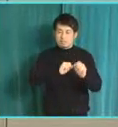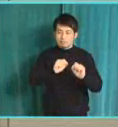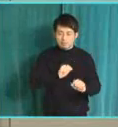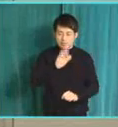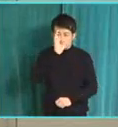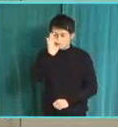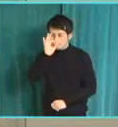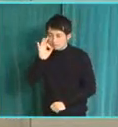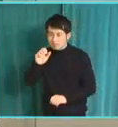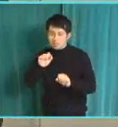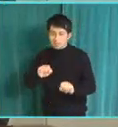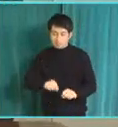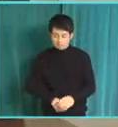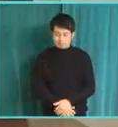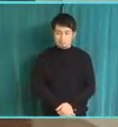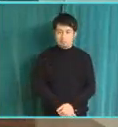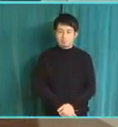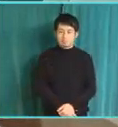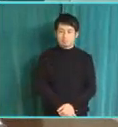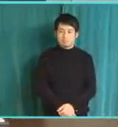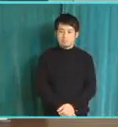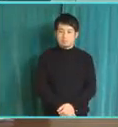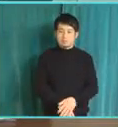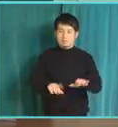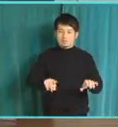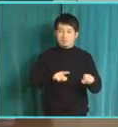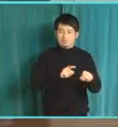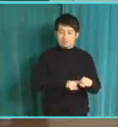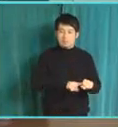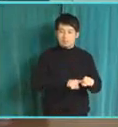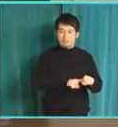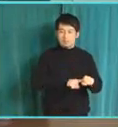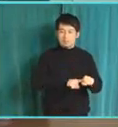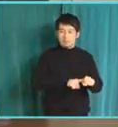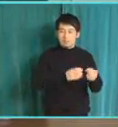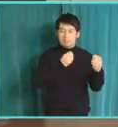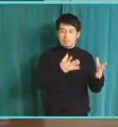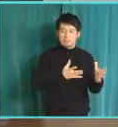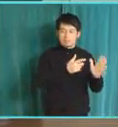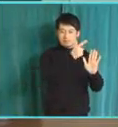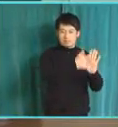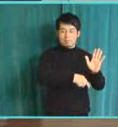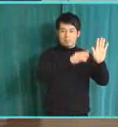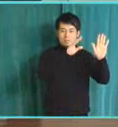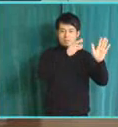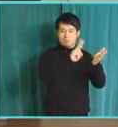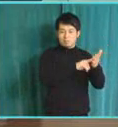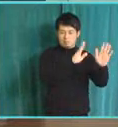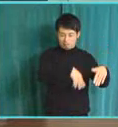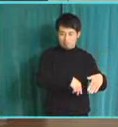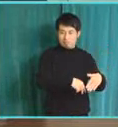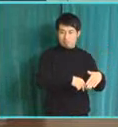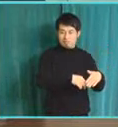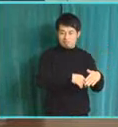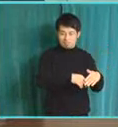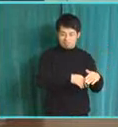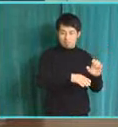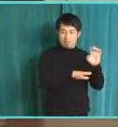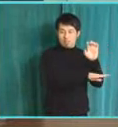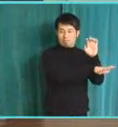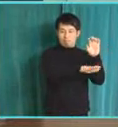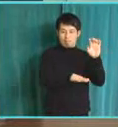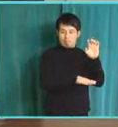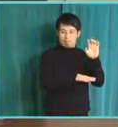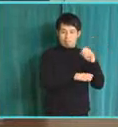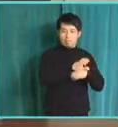いているところですね。で、今年からちょっともう一つテーマを増やそうと思っていて、環境を考えるみたいな、ま